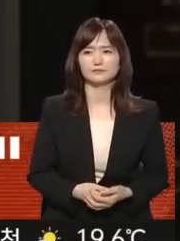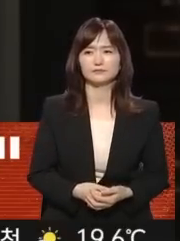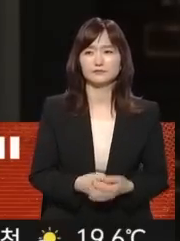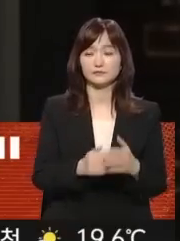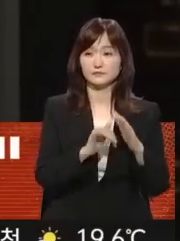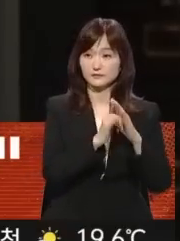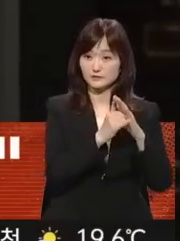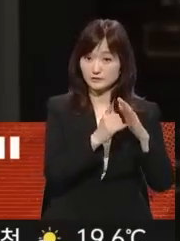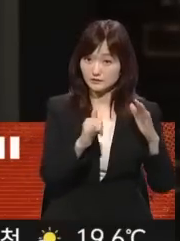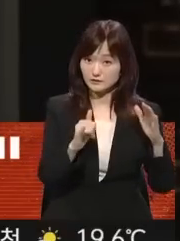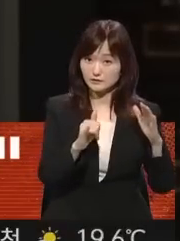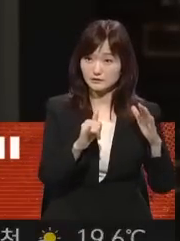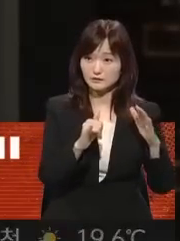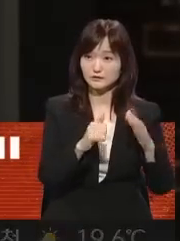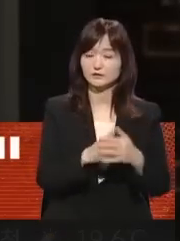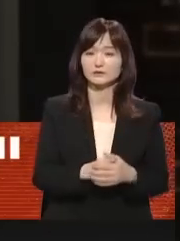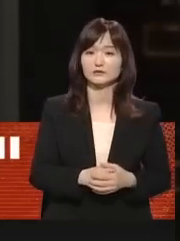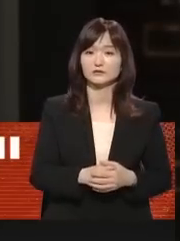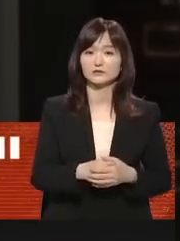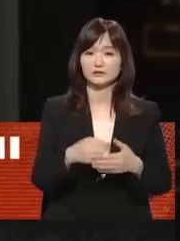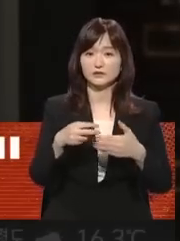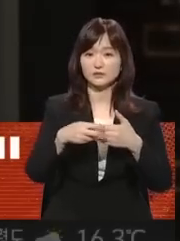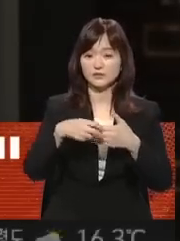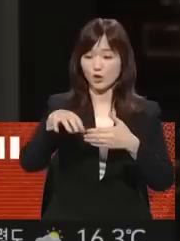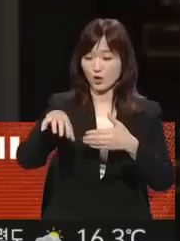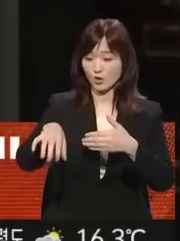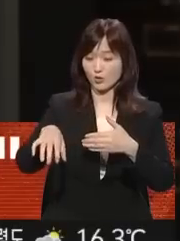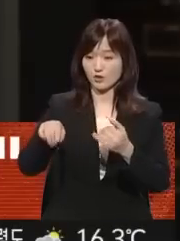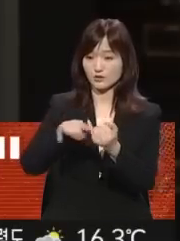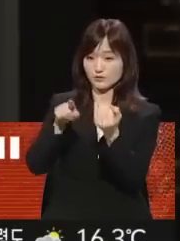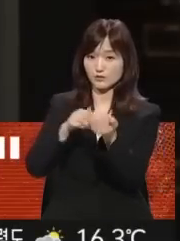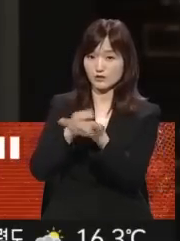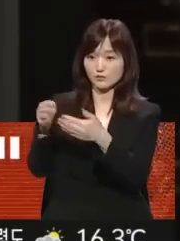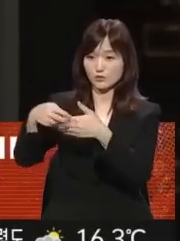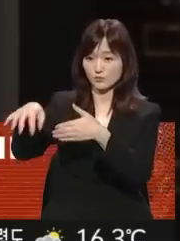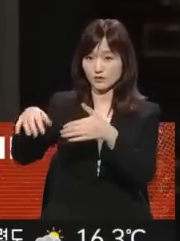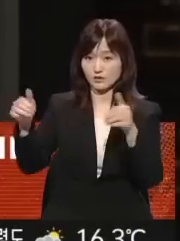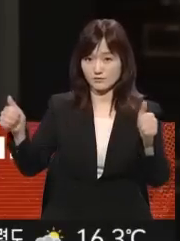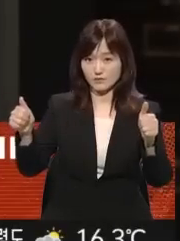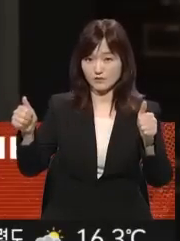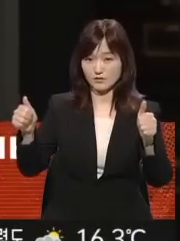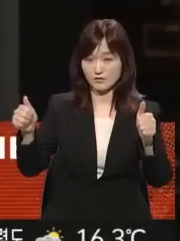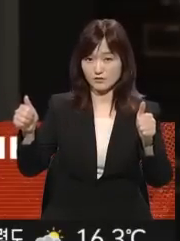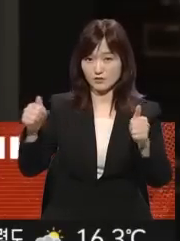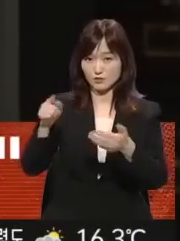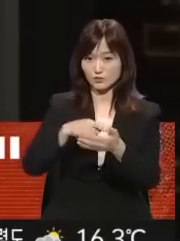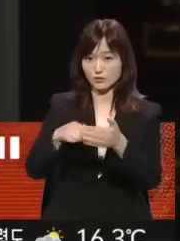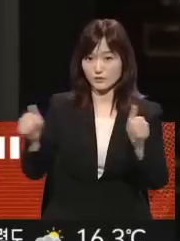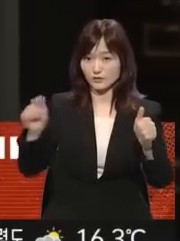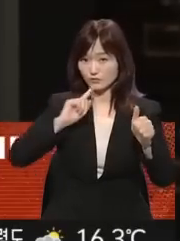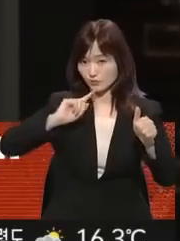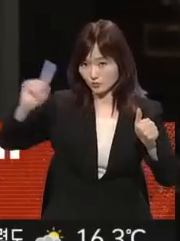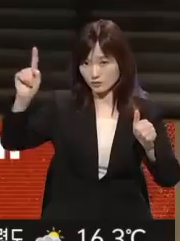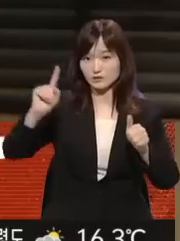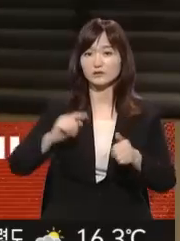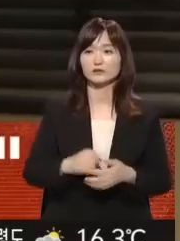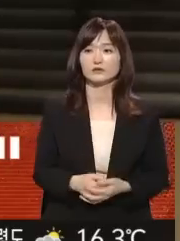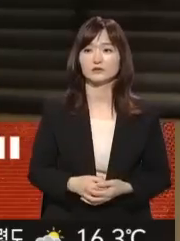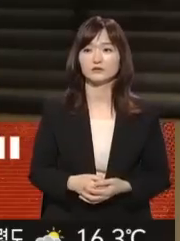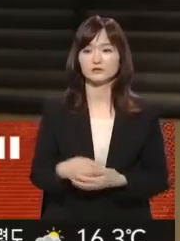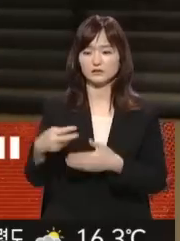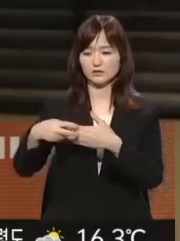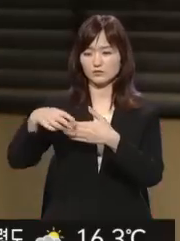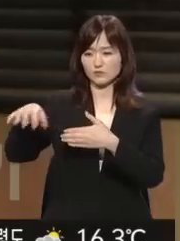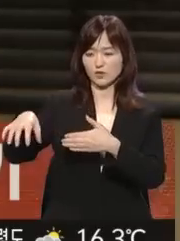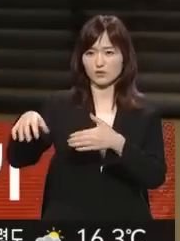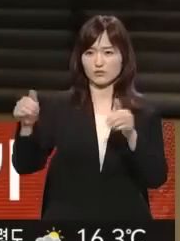가족이 가족 가족이 병원을 상대로 그러니까 산부인과를 상대로 손해배상청구 소송을 했던 거잖아요네 맞습니다 사실 병원을